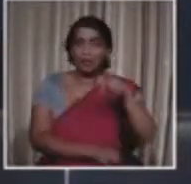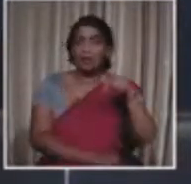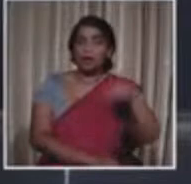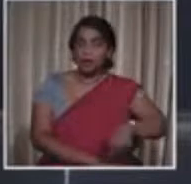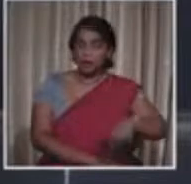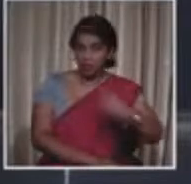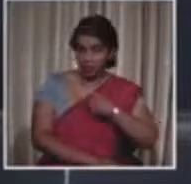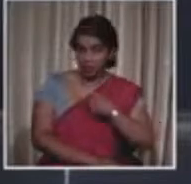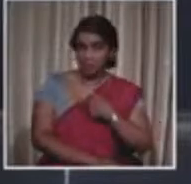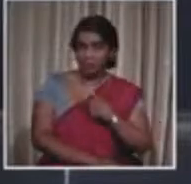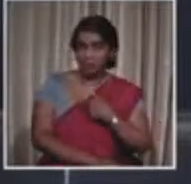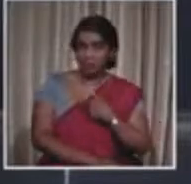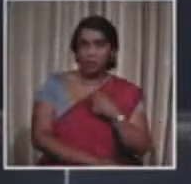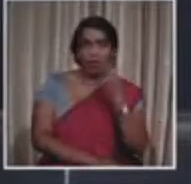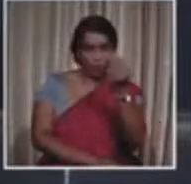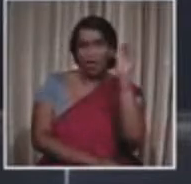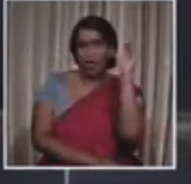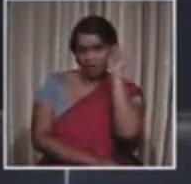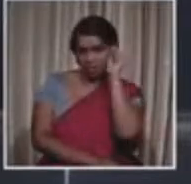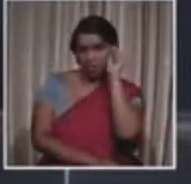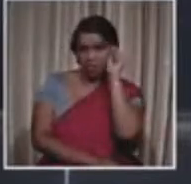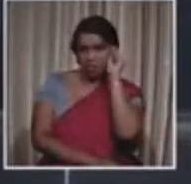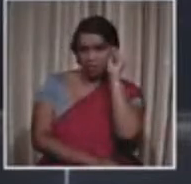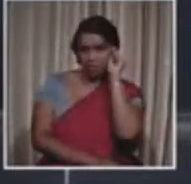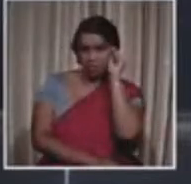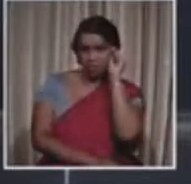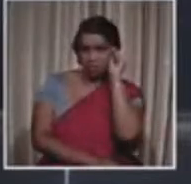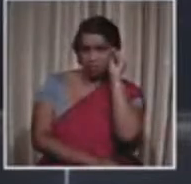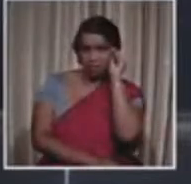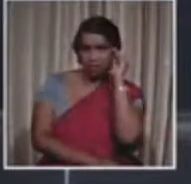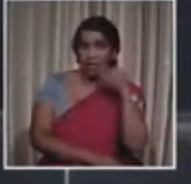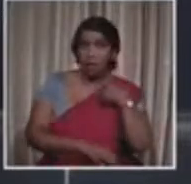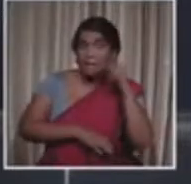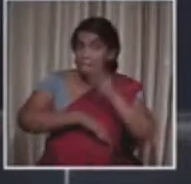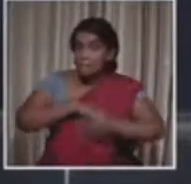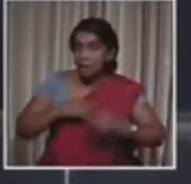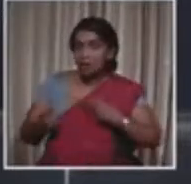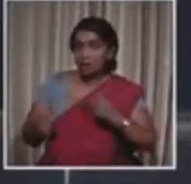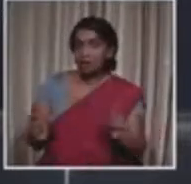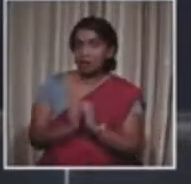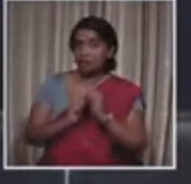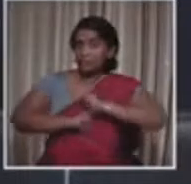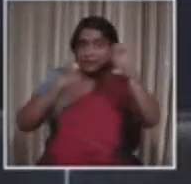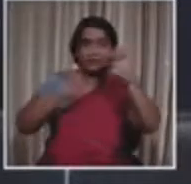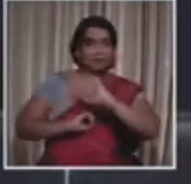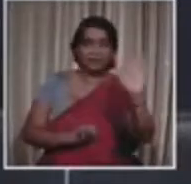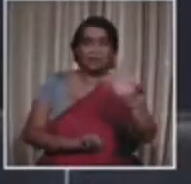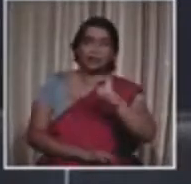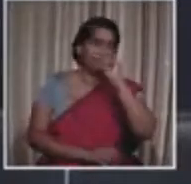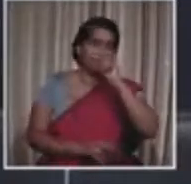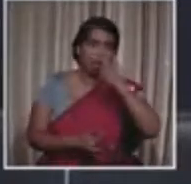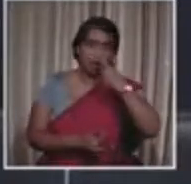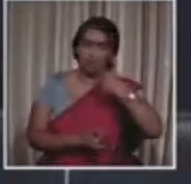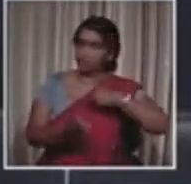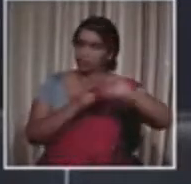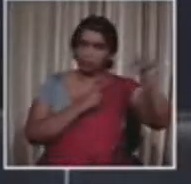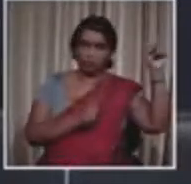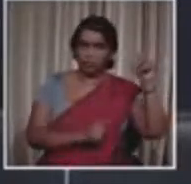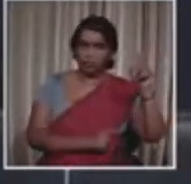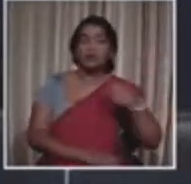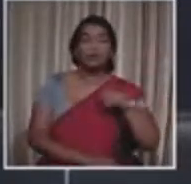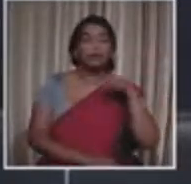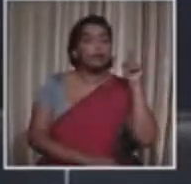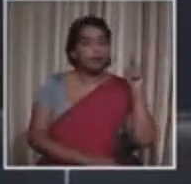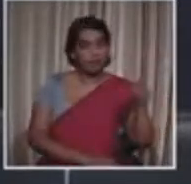Mang ada nae tika ahanna. Me kawuruth api sangvidhanaya karapu ewa nemei. Eka man pratishthapa karana. Mang